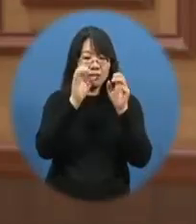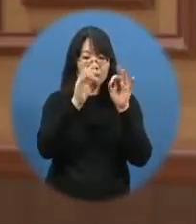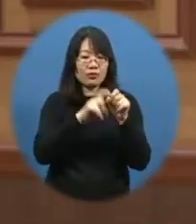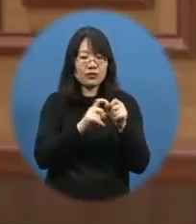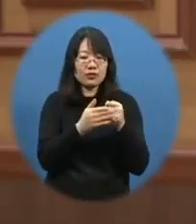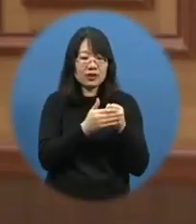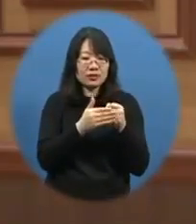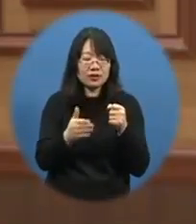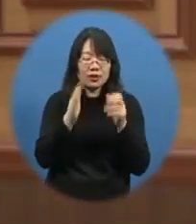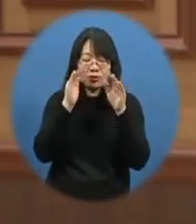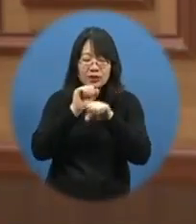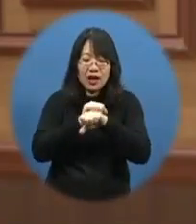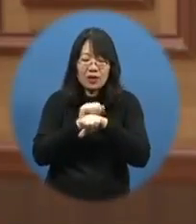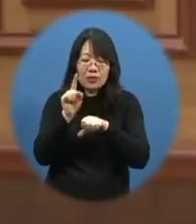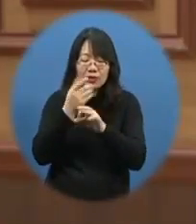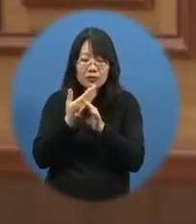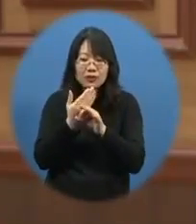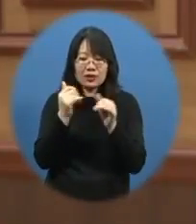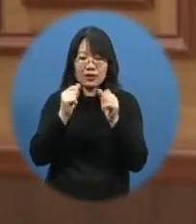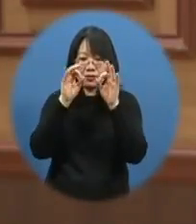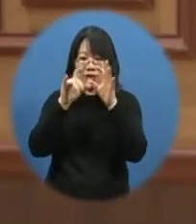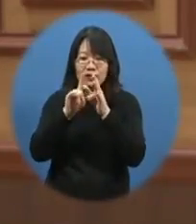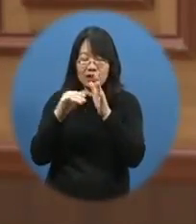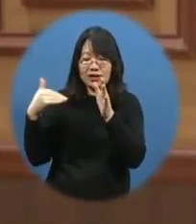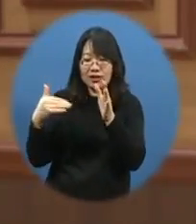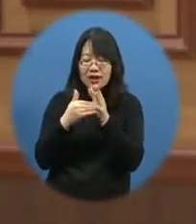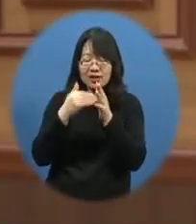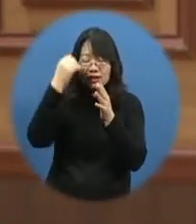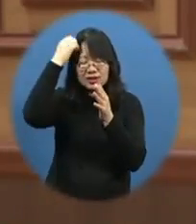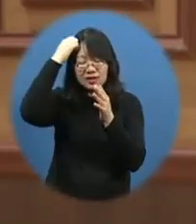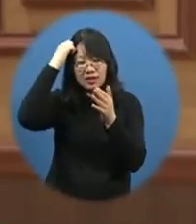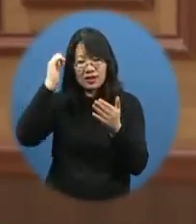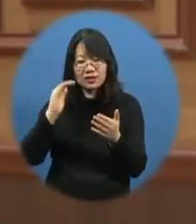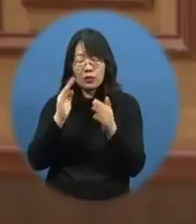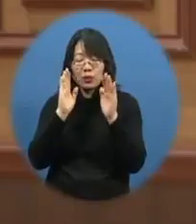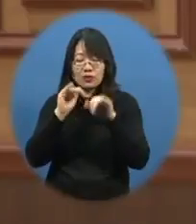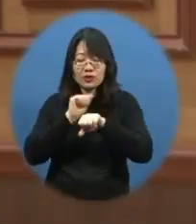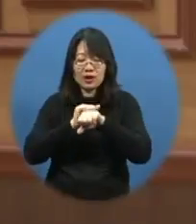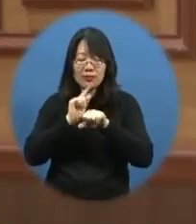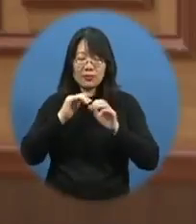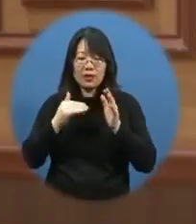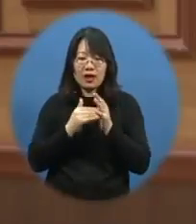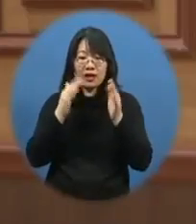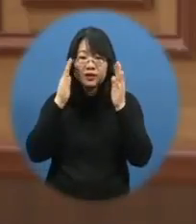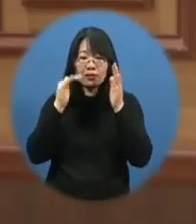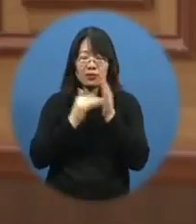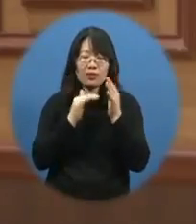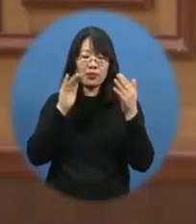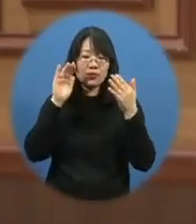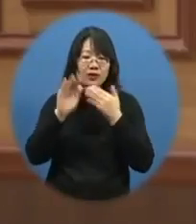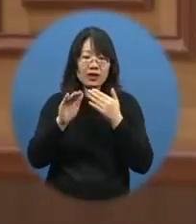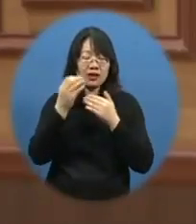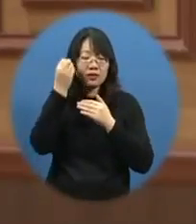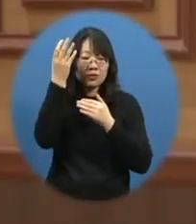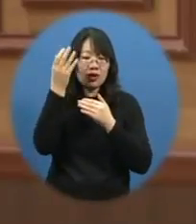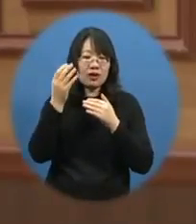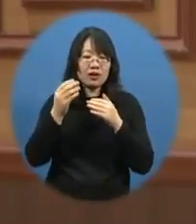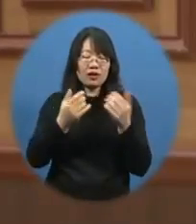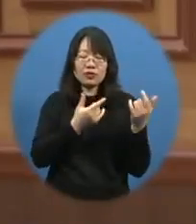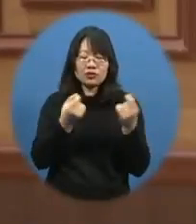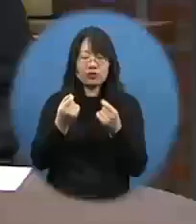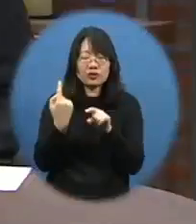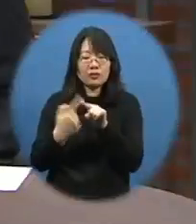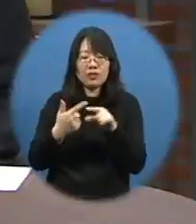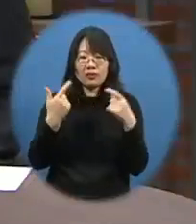그렇죠. 그래서 이제 뭐냐, 공부 잘한 게 뭐냐. 시험 볼 때까지 기억한 학생은 공부를 잘하고 시험 본 다음에 잊어버린 것은 누구나